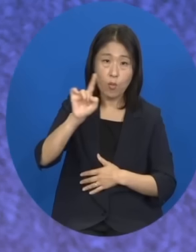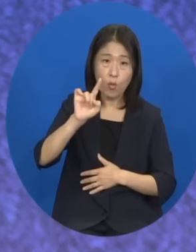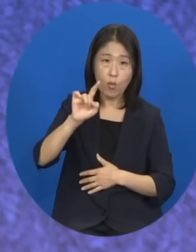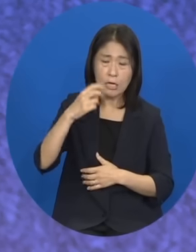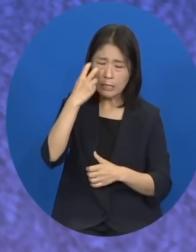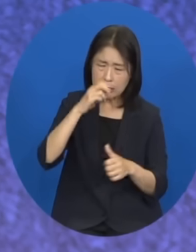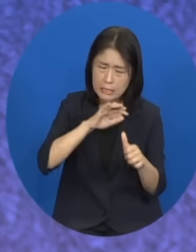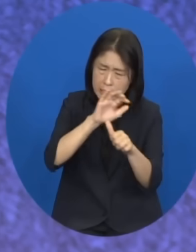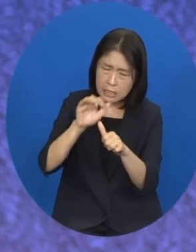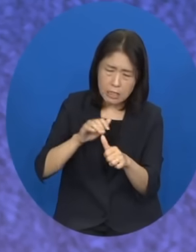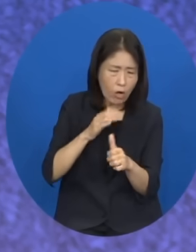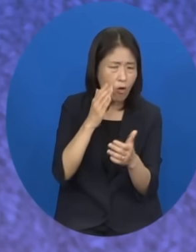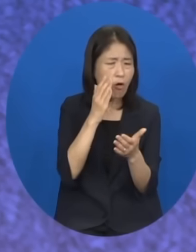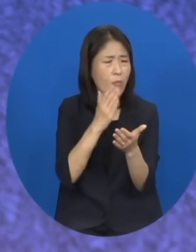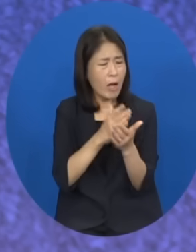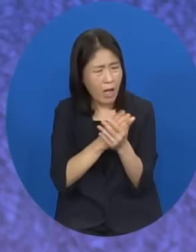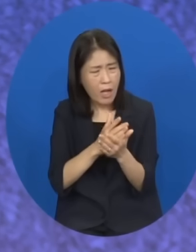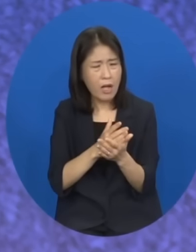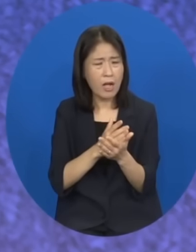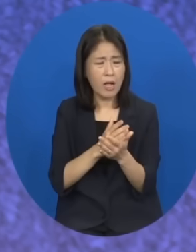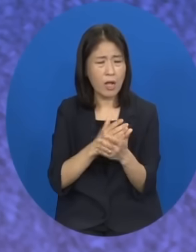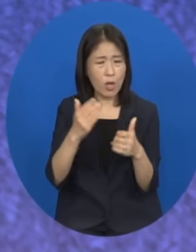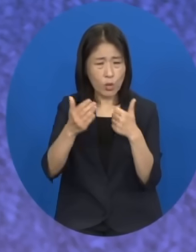지켜달라 도와달라 하지 마.